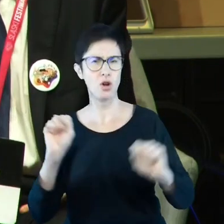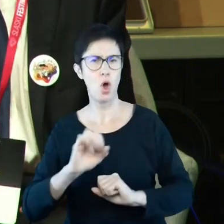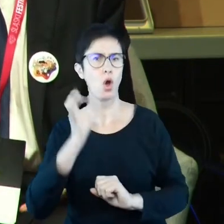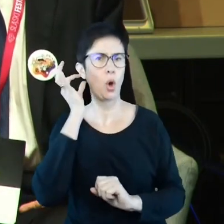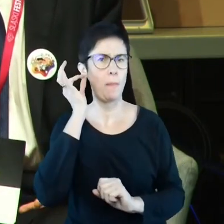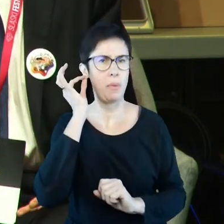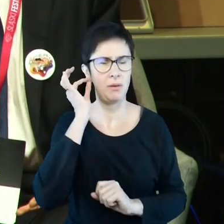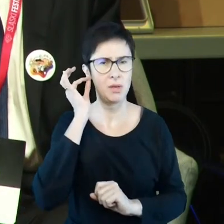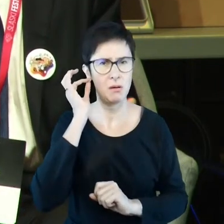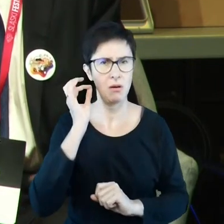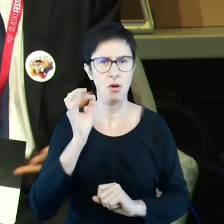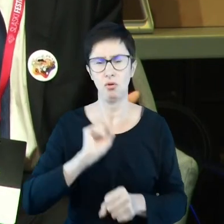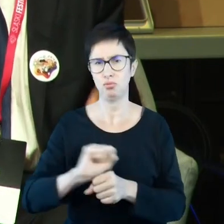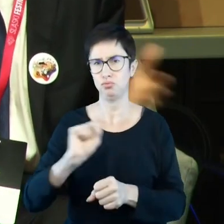często